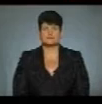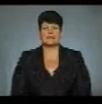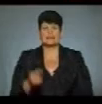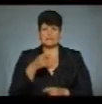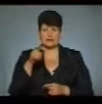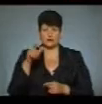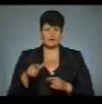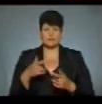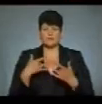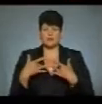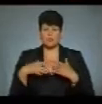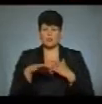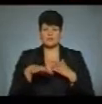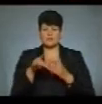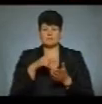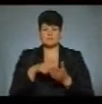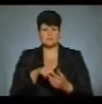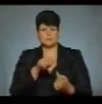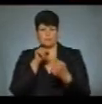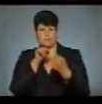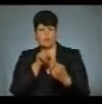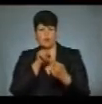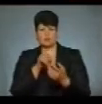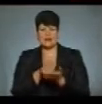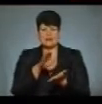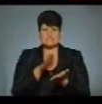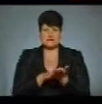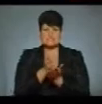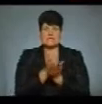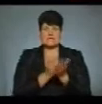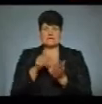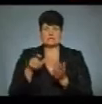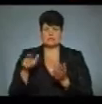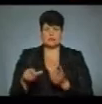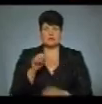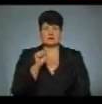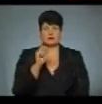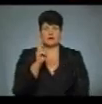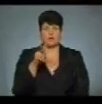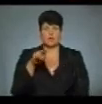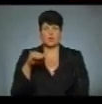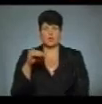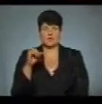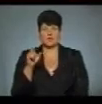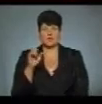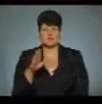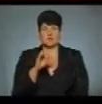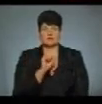Тернополяни на театральному майдані міста протестують проти реєстрації кандидатів в нардепи Андрія Клюєва та Анатолія